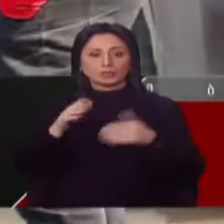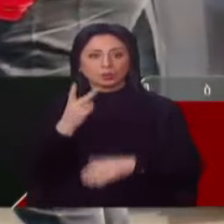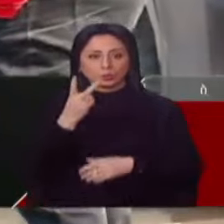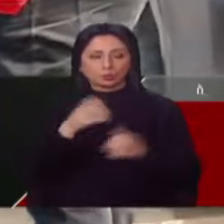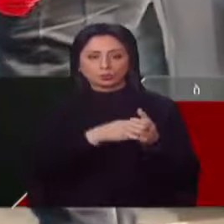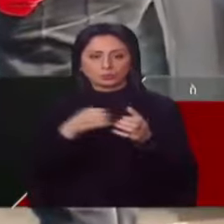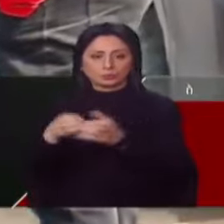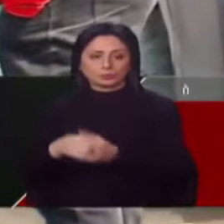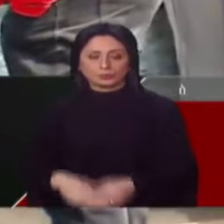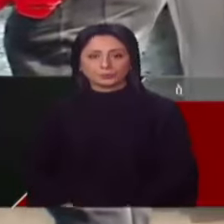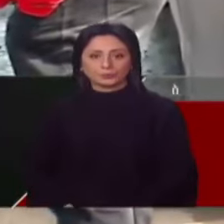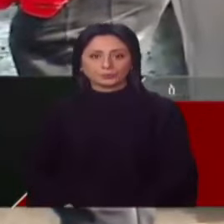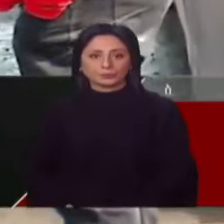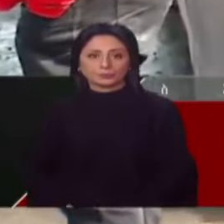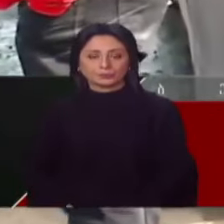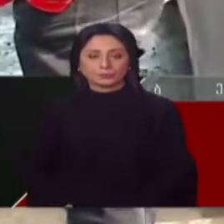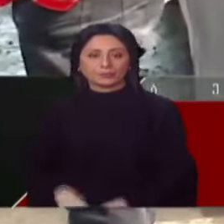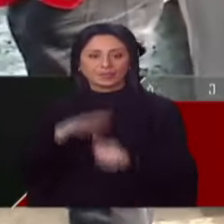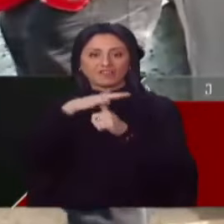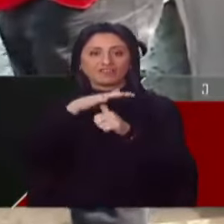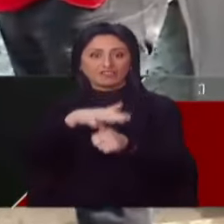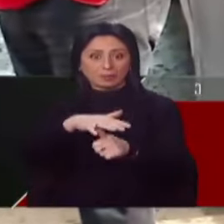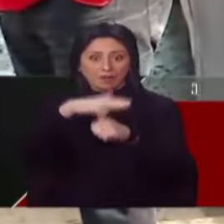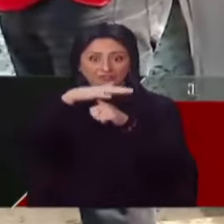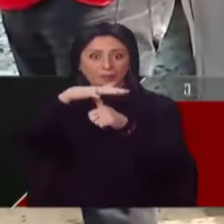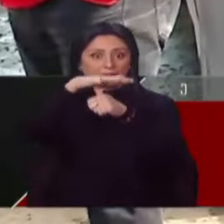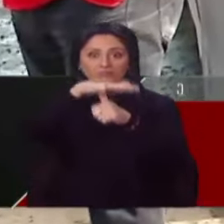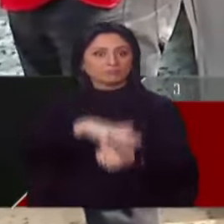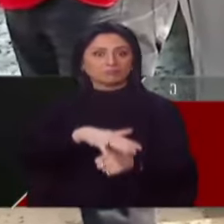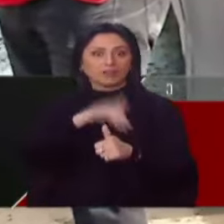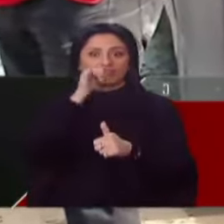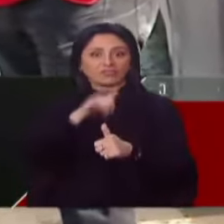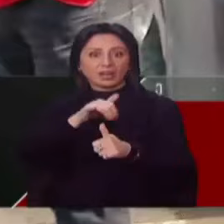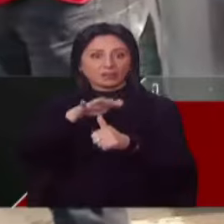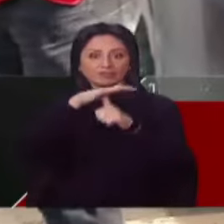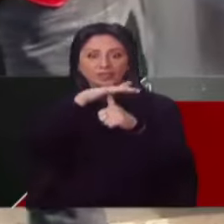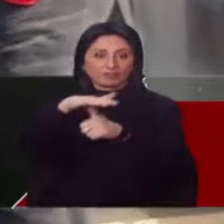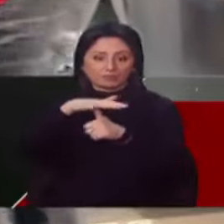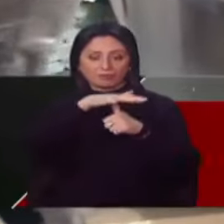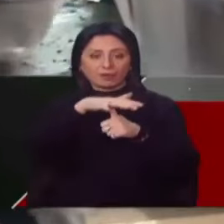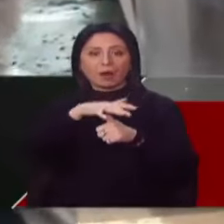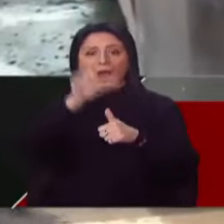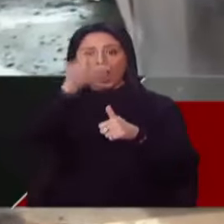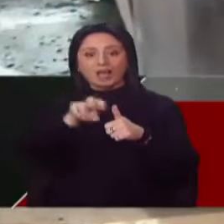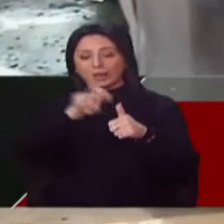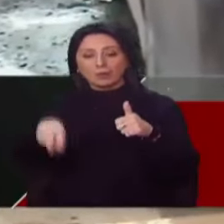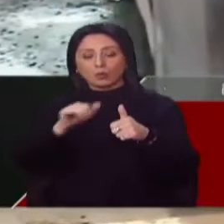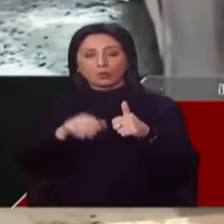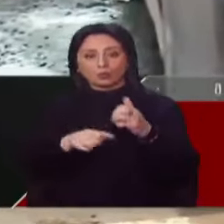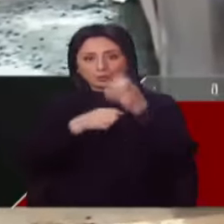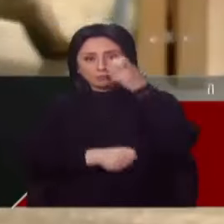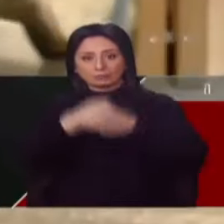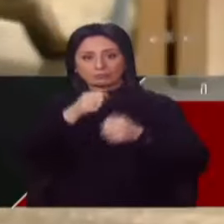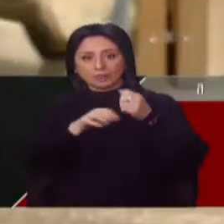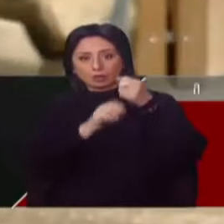ორი. ორი ჯგუფი. ვერტფრენმა მოახერხა დაჯდომა იქ თუ აბა როგორ გადა? თოკებით. თოკების მაშველები